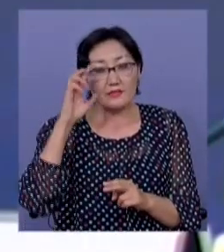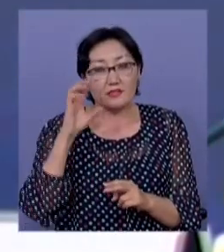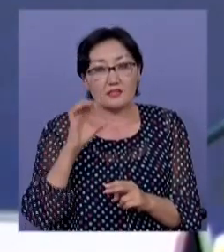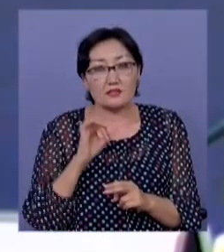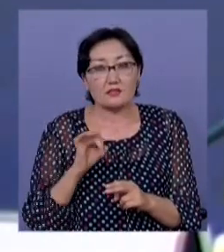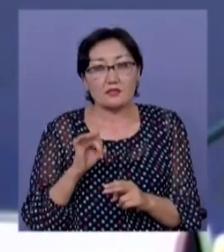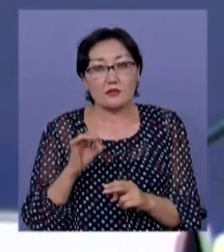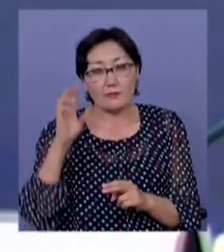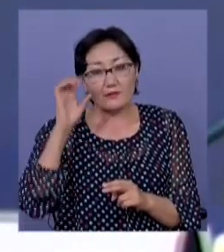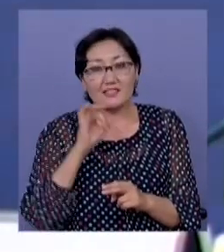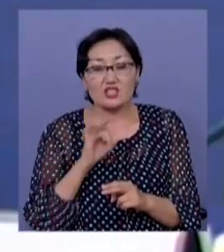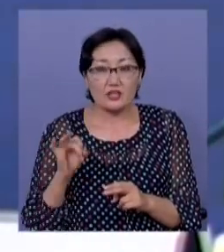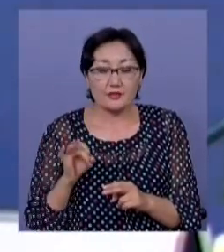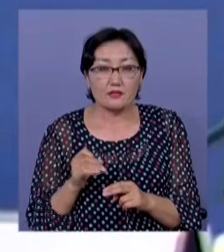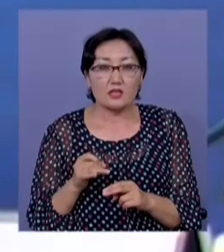мемлекет және